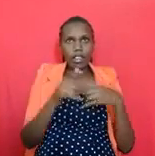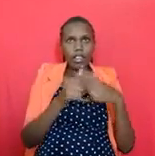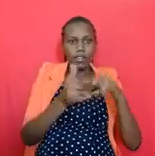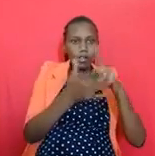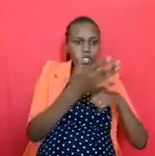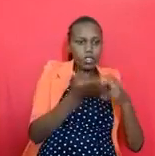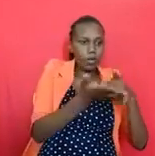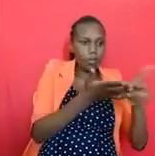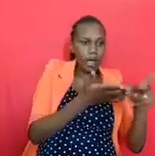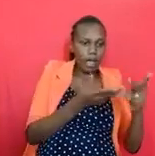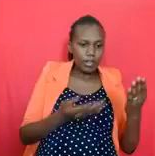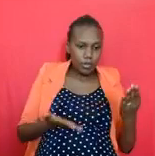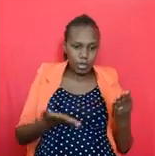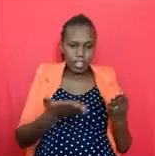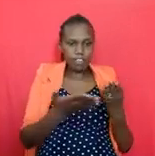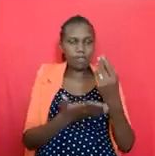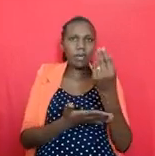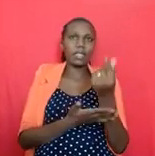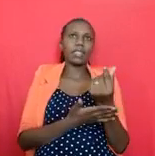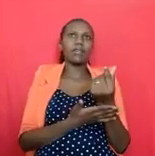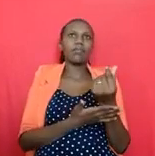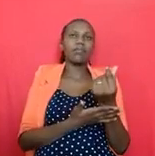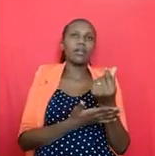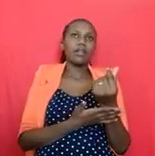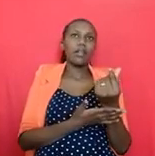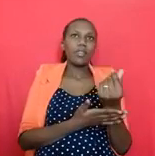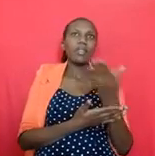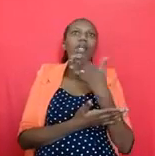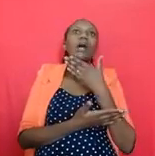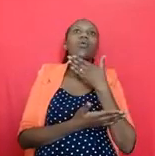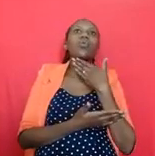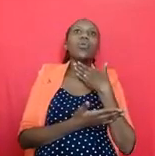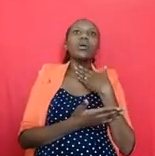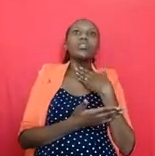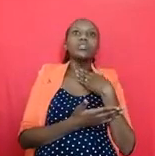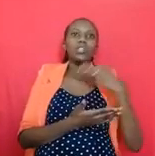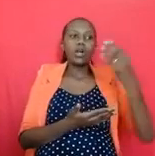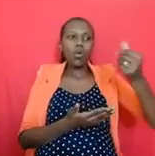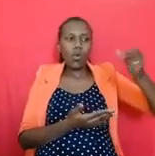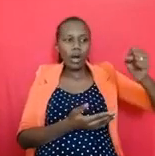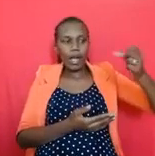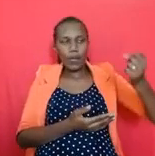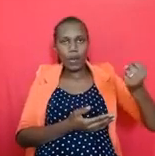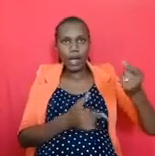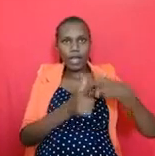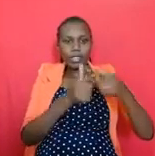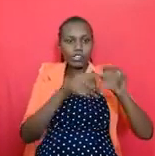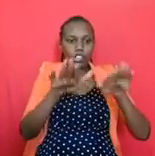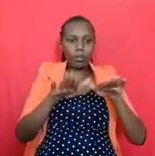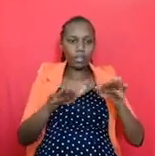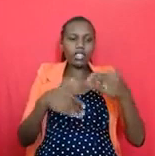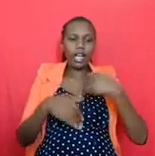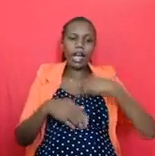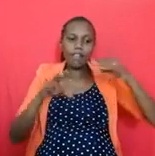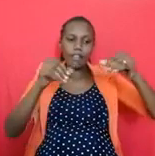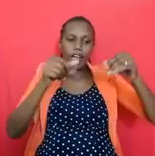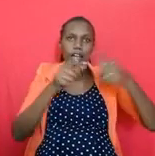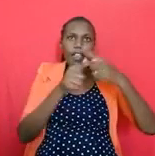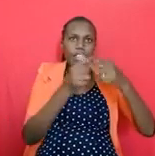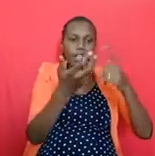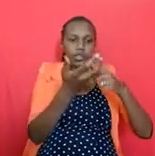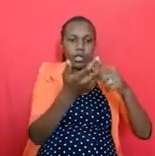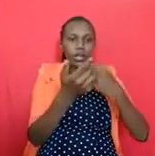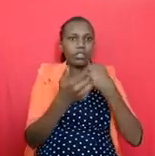uragura ukanenganiriria mbeca ukoiga ndirenda mutu wa ngima wa cabaci